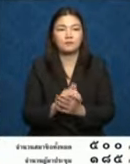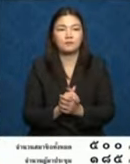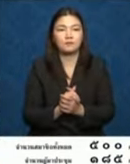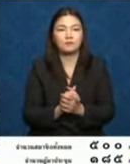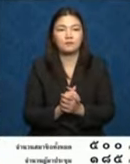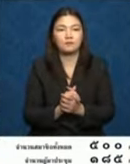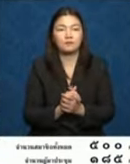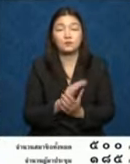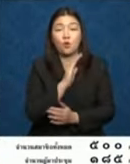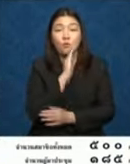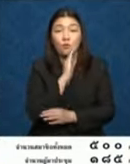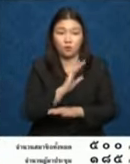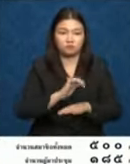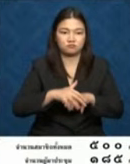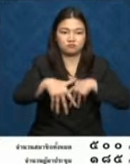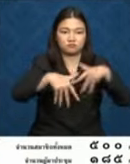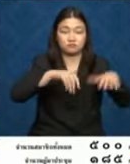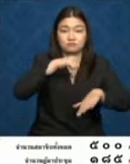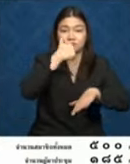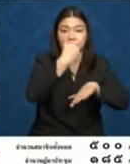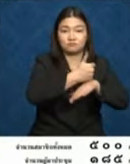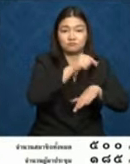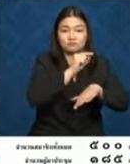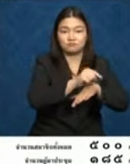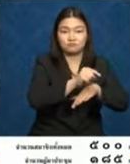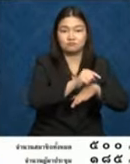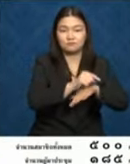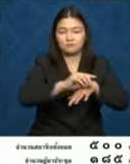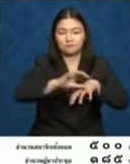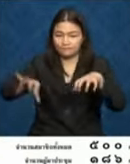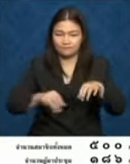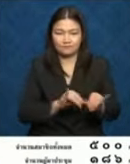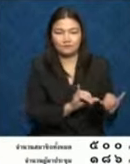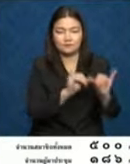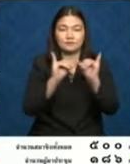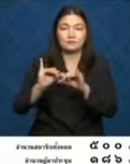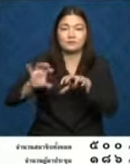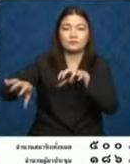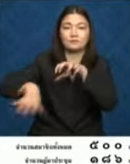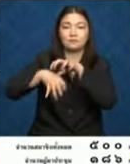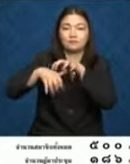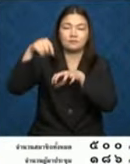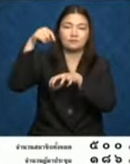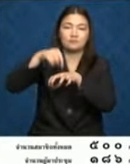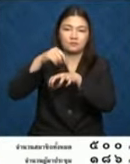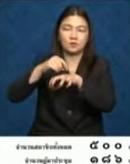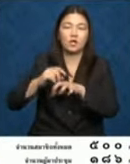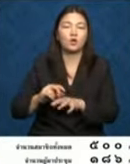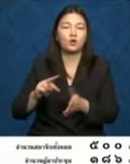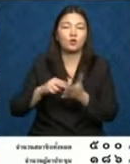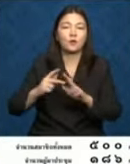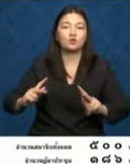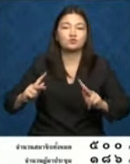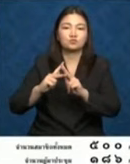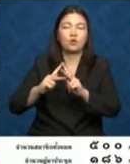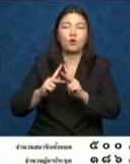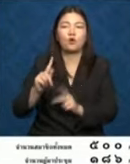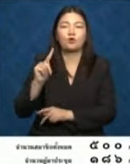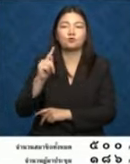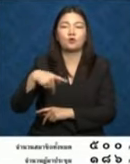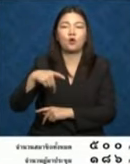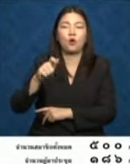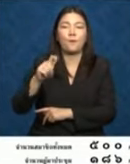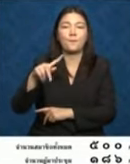ชาปนกิจของกำนันผู้ใหญ่บ้านมาอยู่ที่สำนักปกครองท้องที่นะครับซึ่งจะดูแลกำนันผู้ใหญ่บ้านได้ดีและโดยตรงนะครับก็ขอเสน